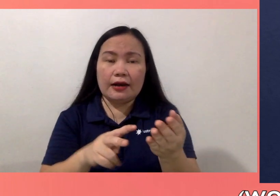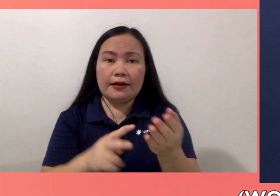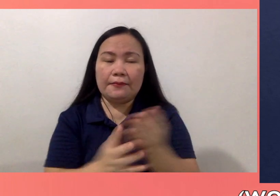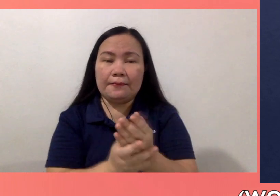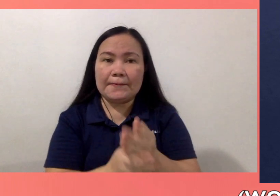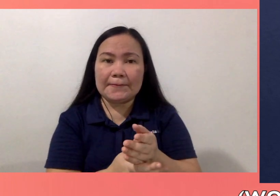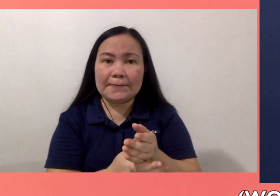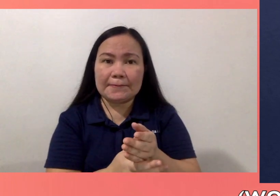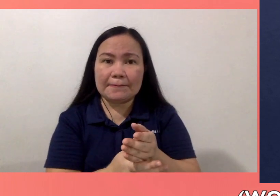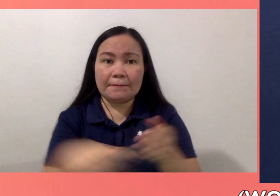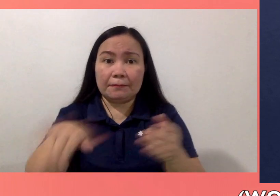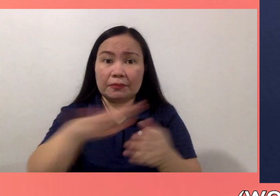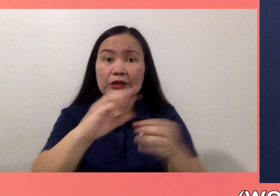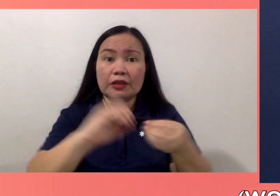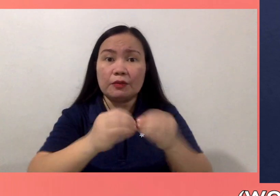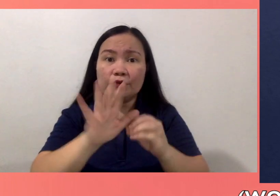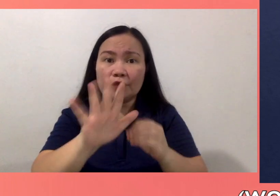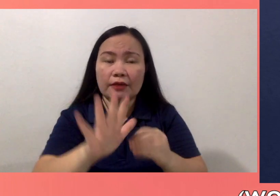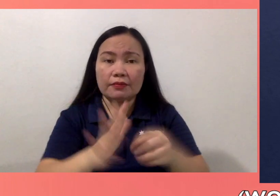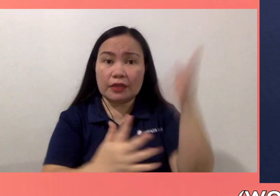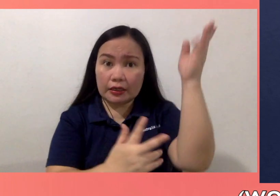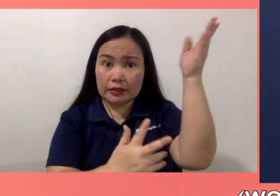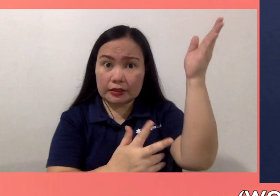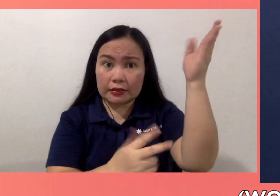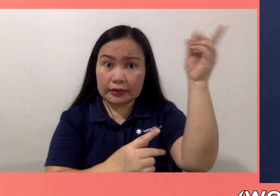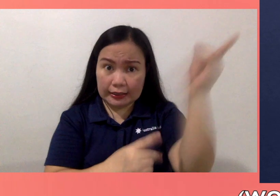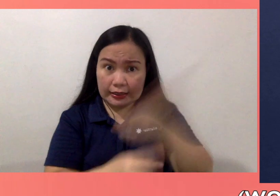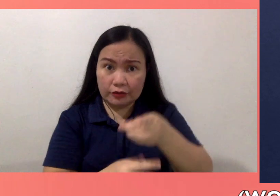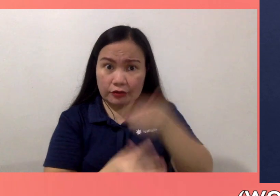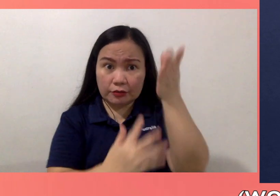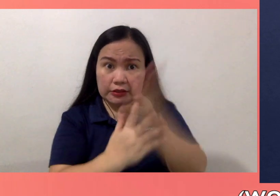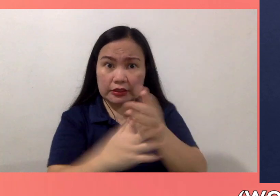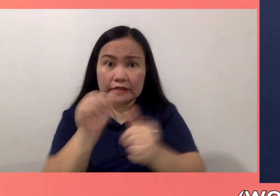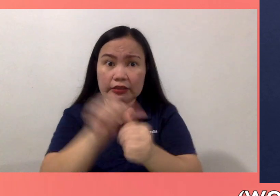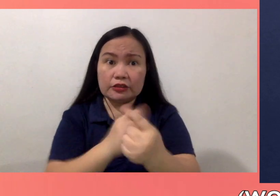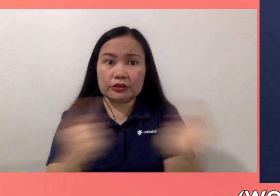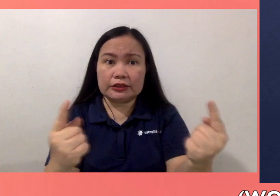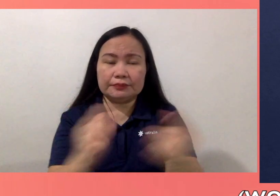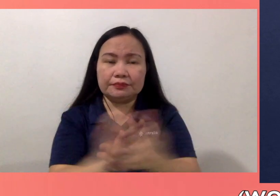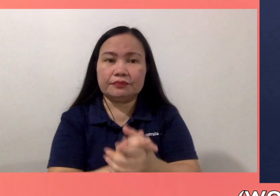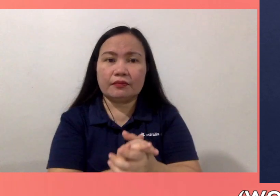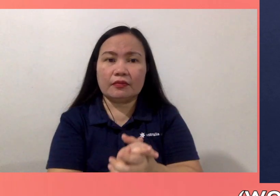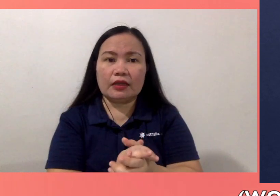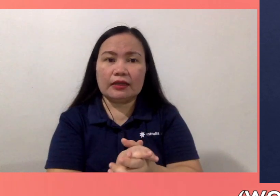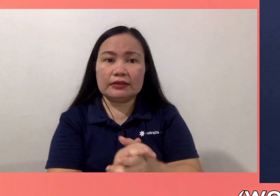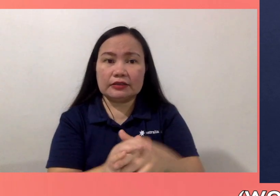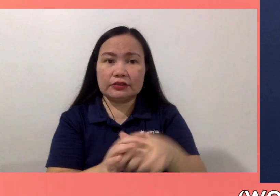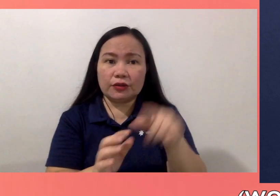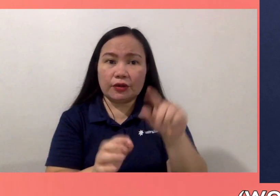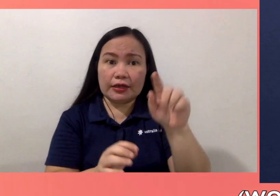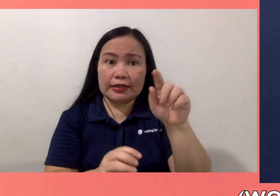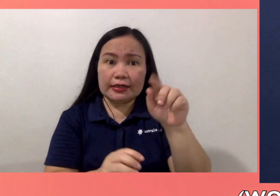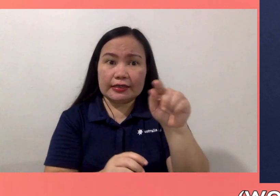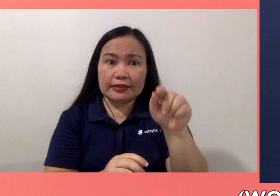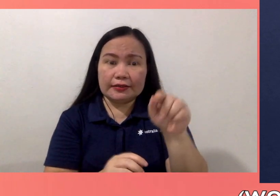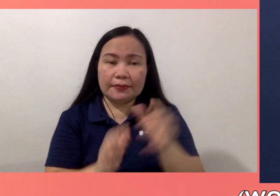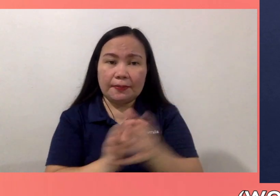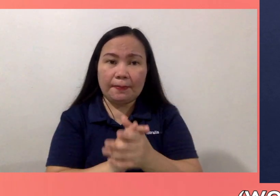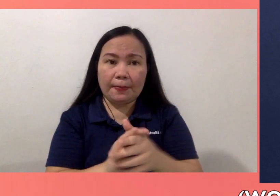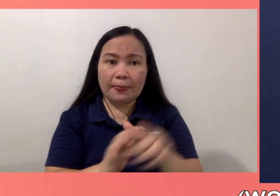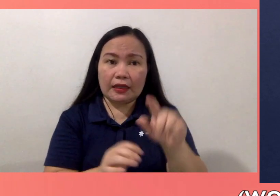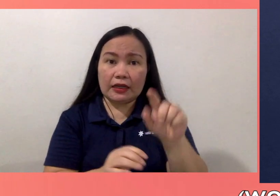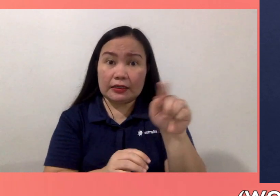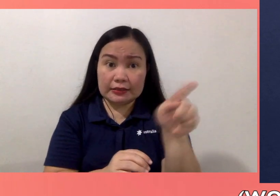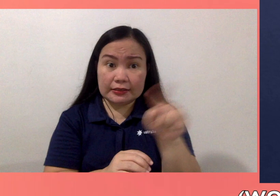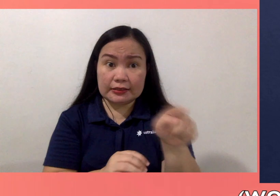diagonal bisect each other, na kapag ibig sabihin, itong sukat na to ay equal sa sukat dito. Tapos yung